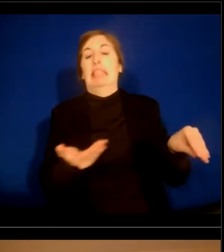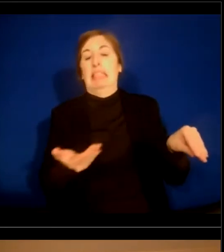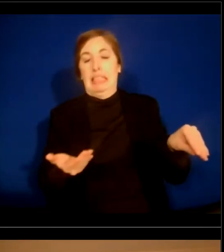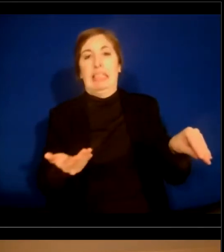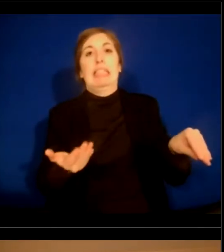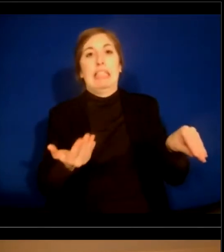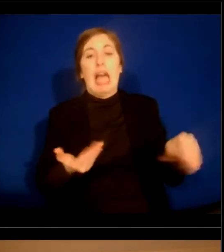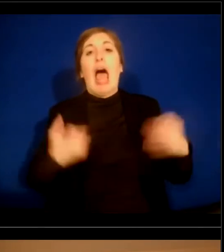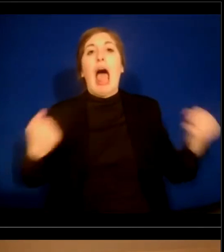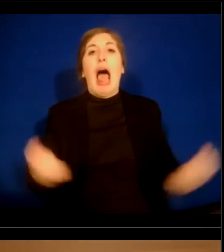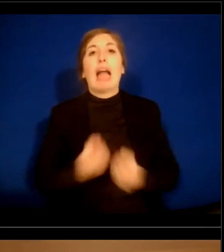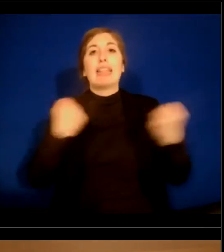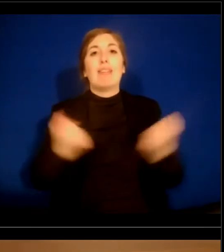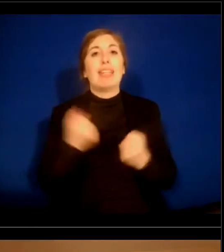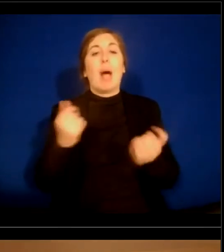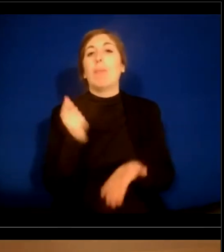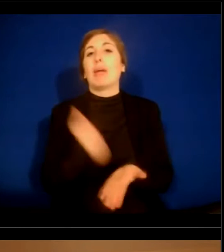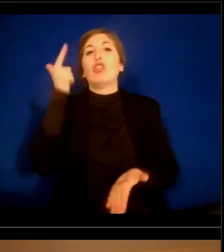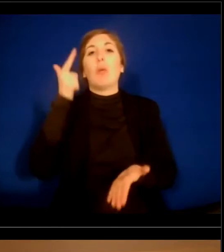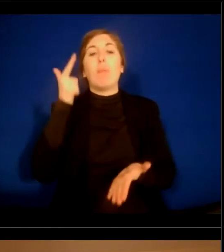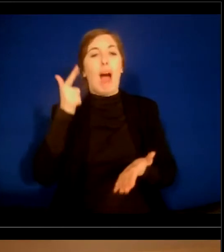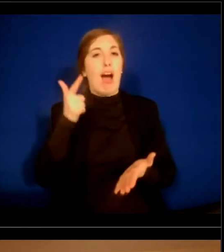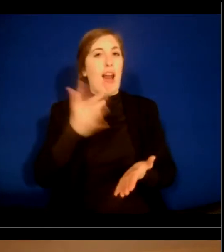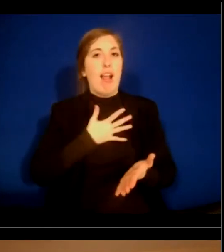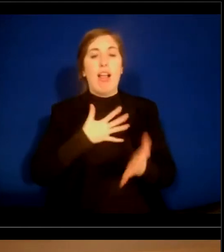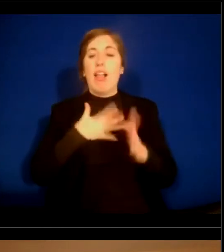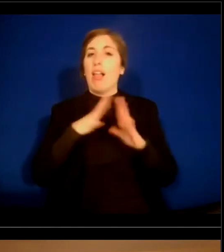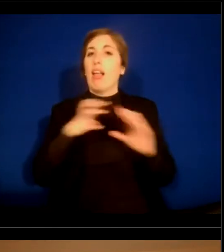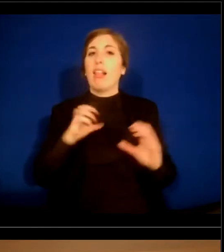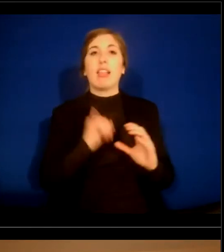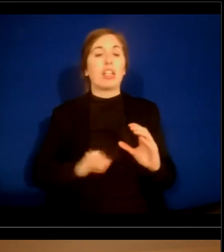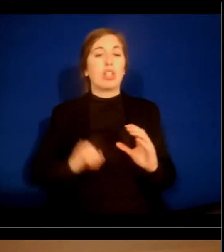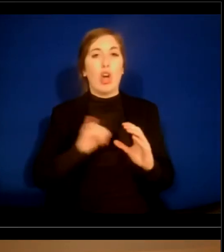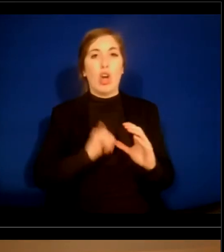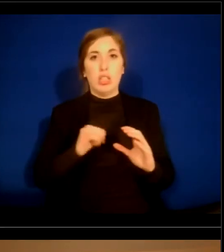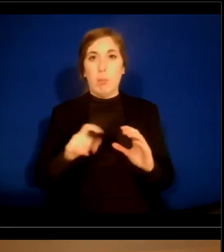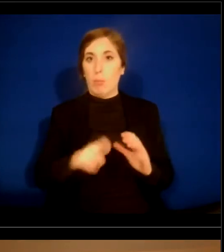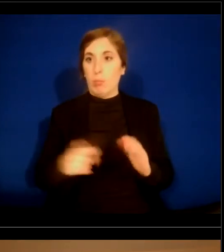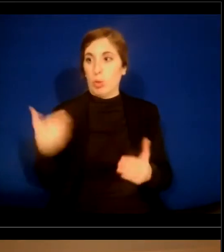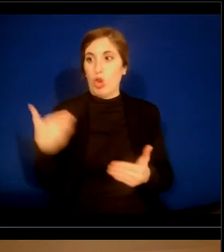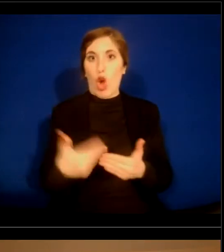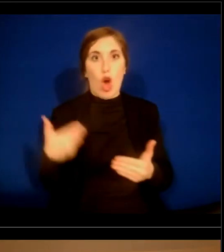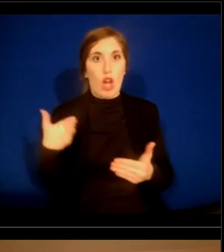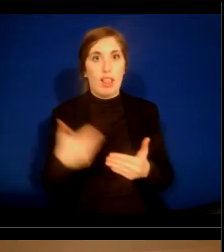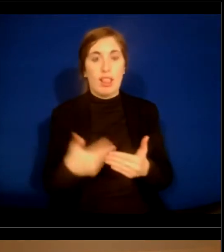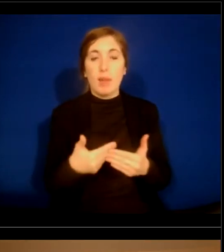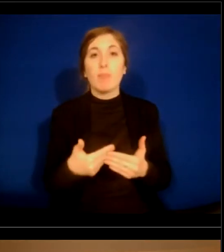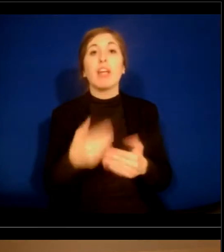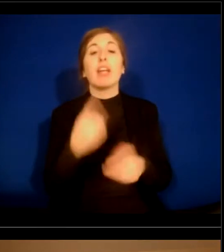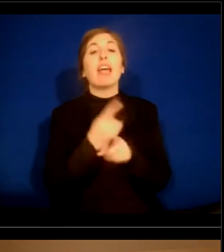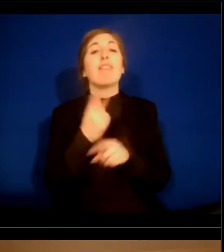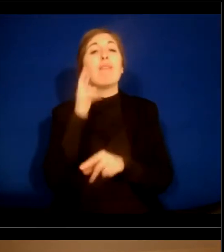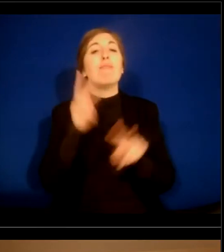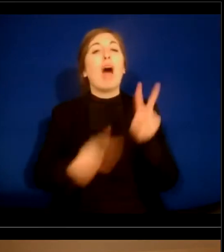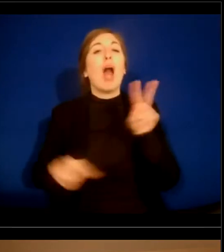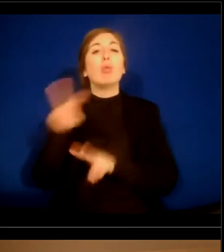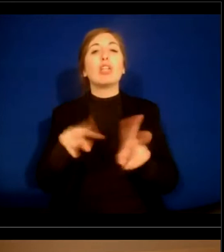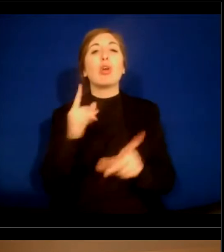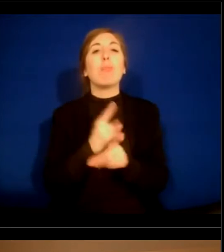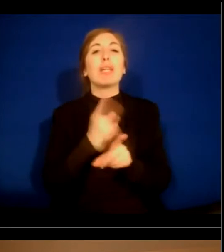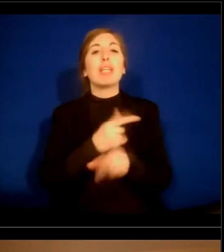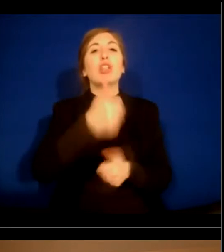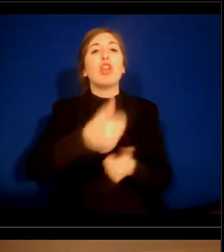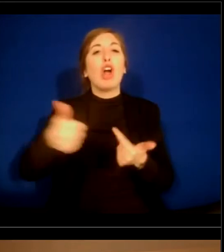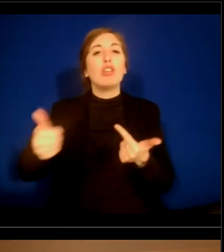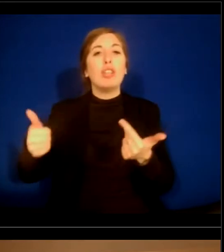Intersos, che stiamo svolgendo proprio questi giorni. Una valutazione dei bisogni. Gli